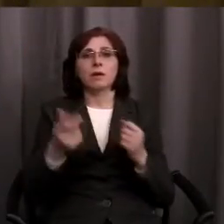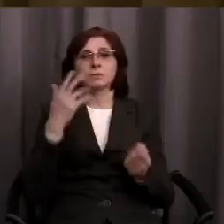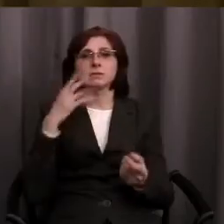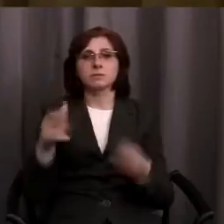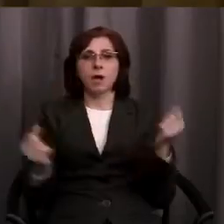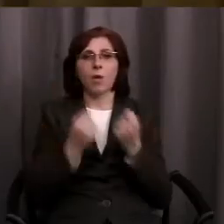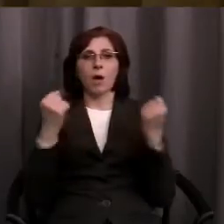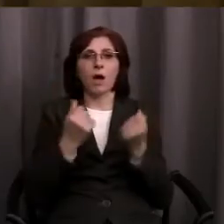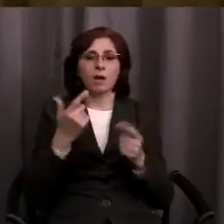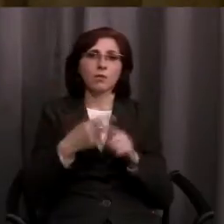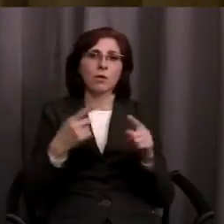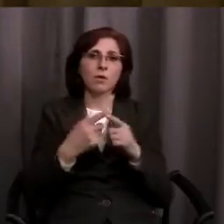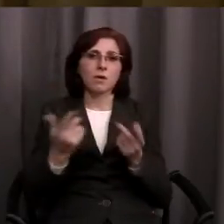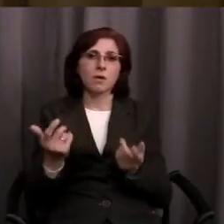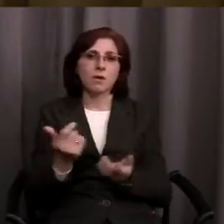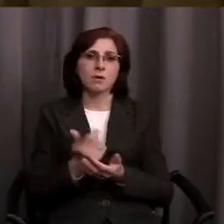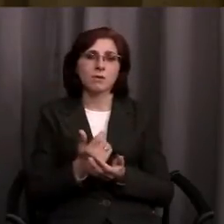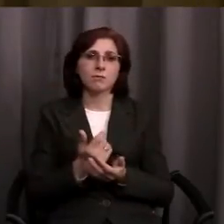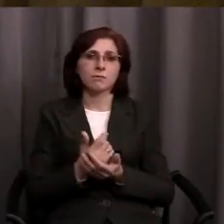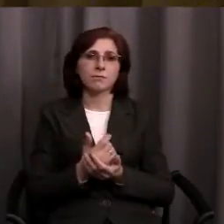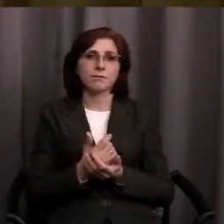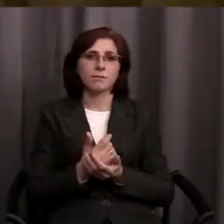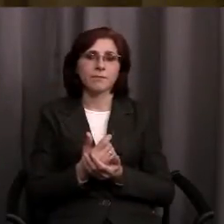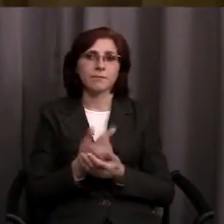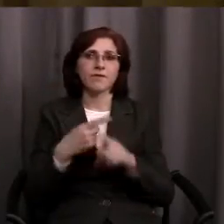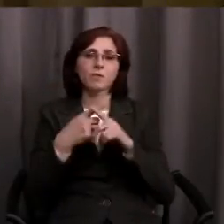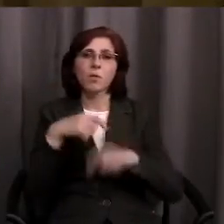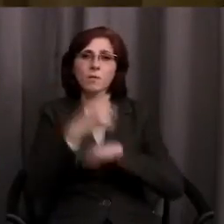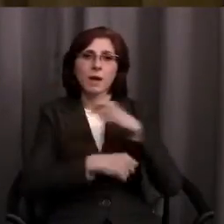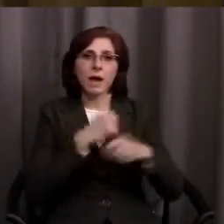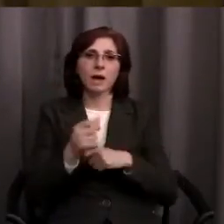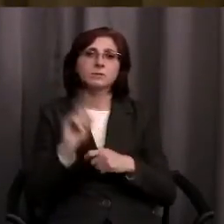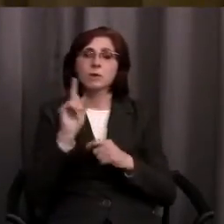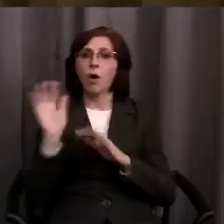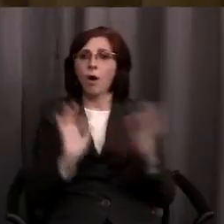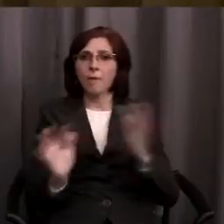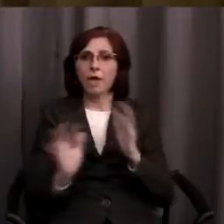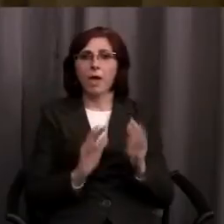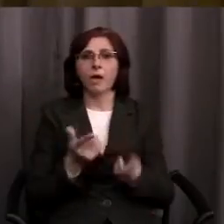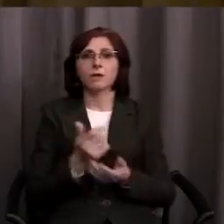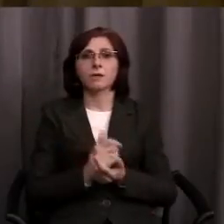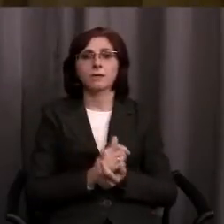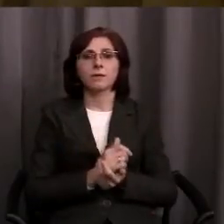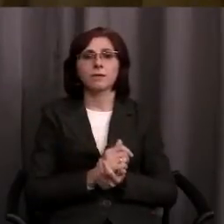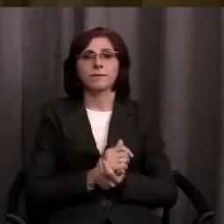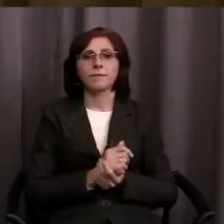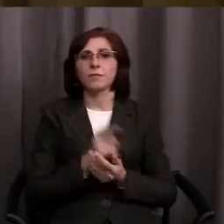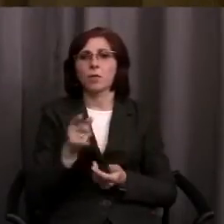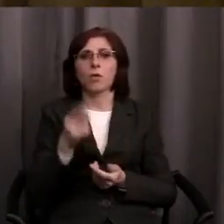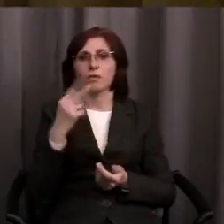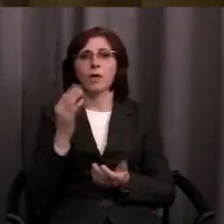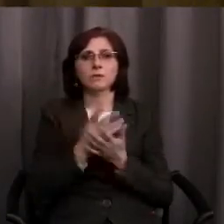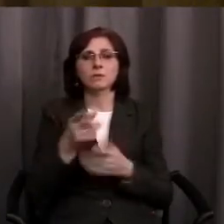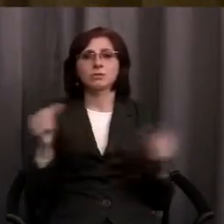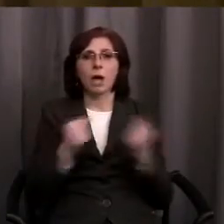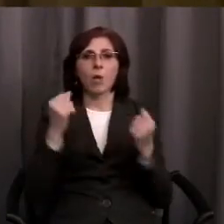takim działaniem, już trochę takim we współpracy właśnie z opiekunami, to już nie jest to działania